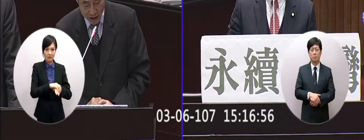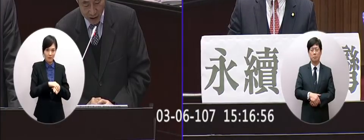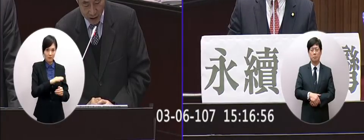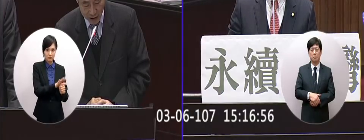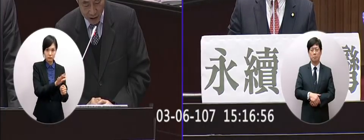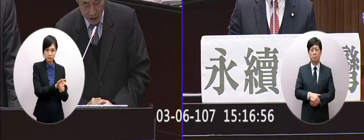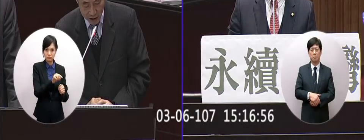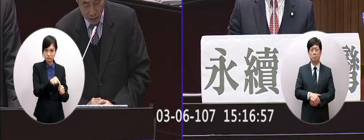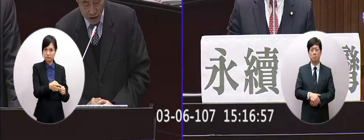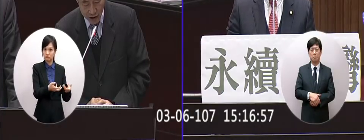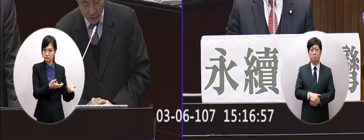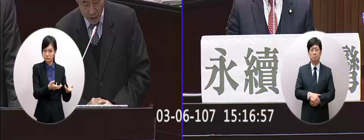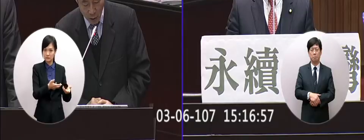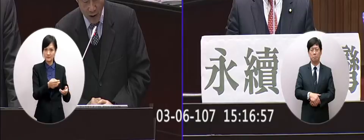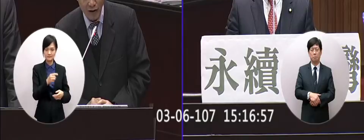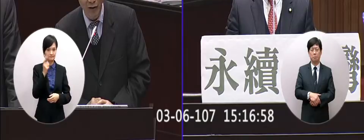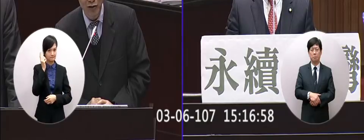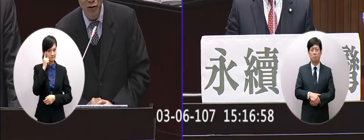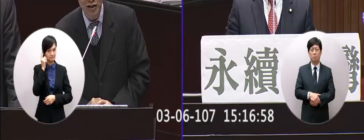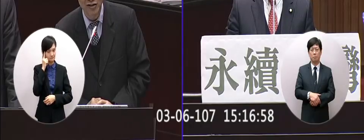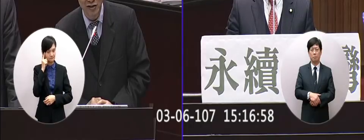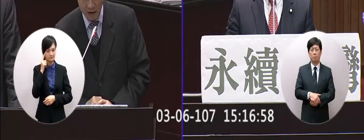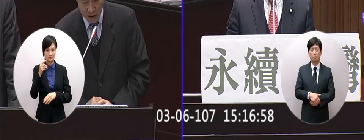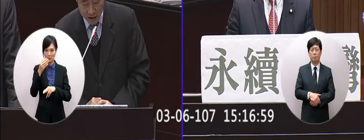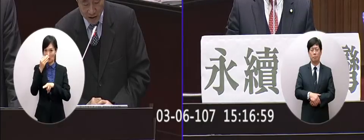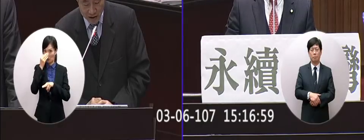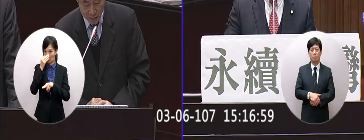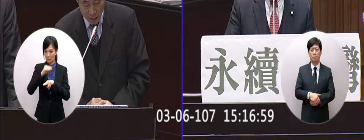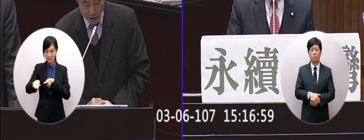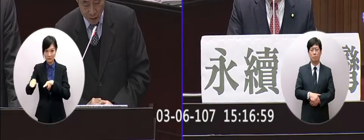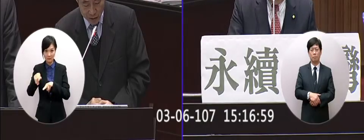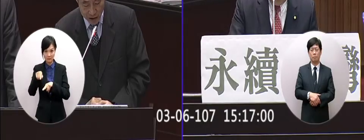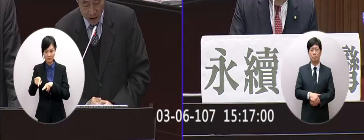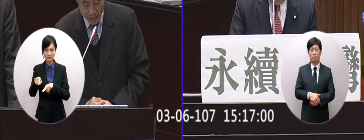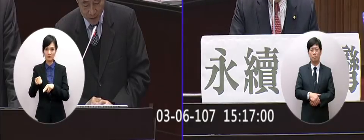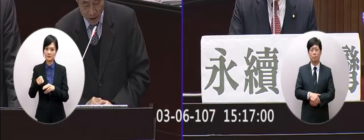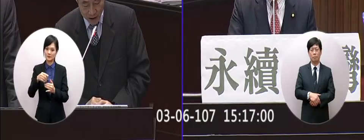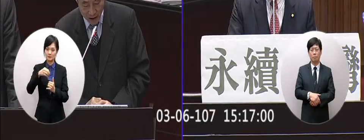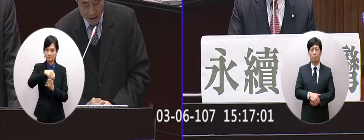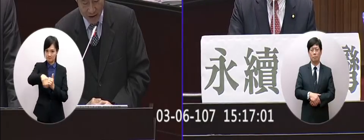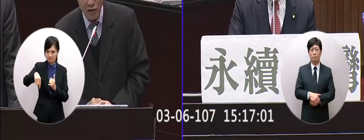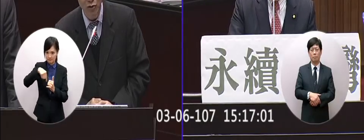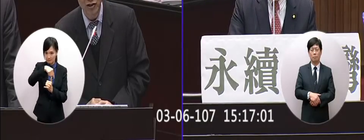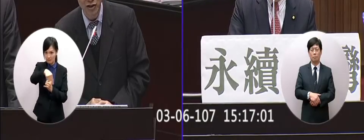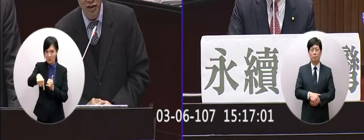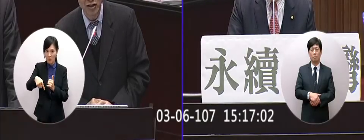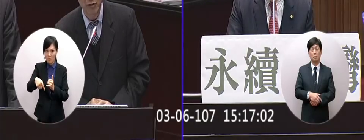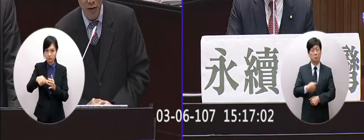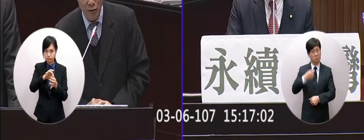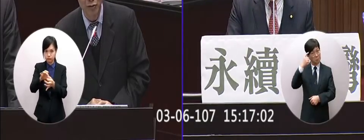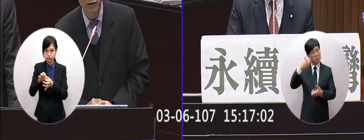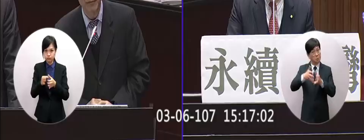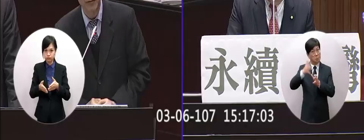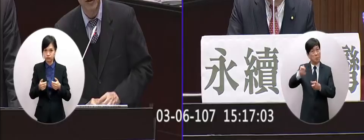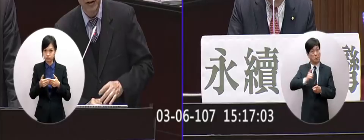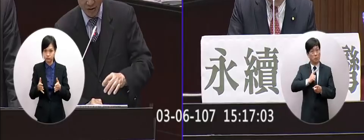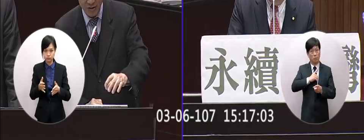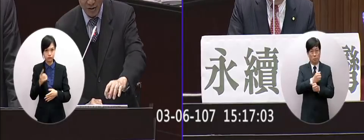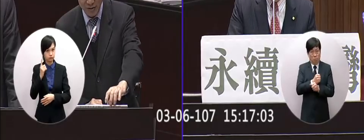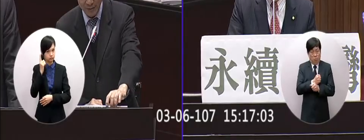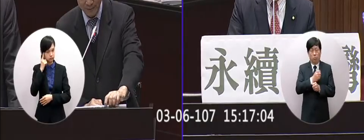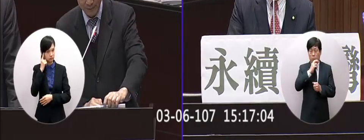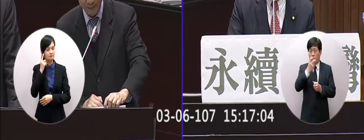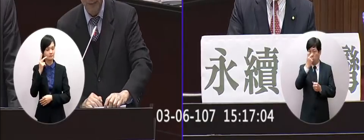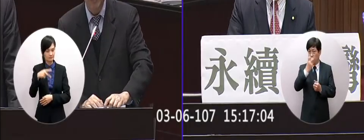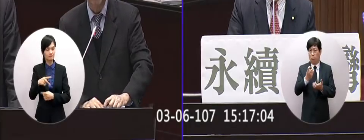来看待高铁要不要环岛来做建设哈？这个上面我想我们应该还是来做。 我想部长你应该做一个谨慎的评